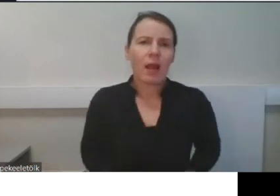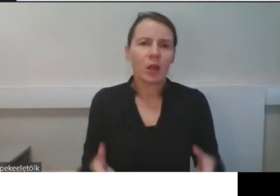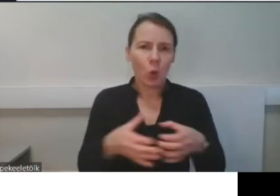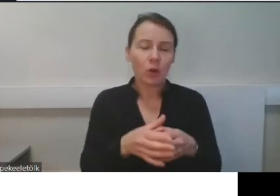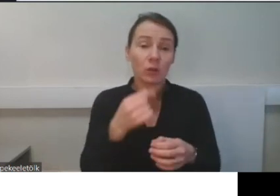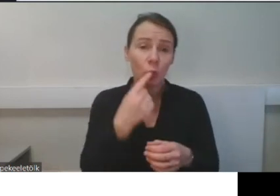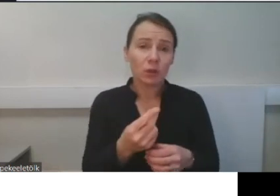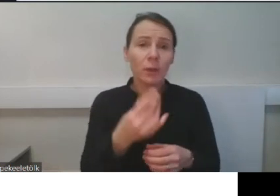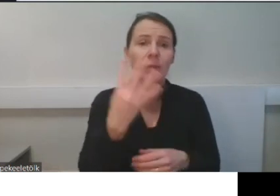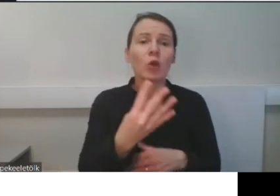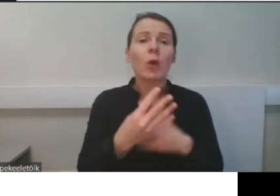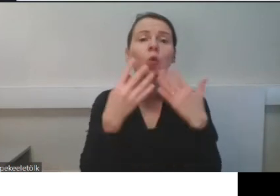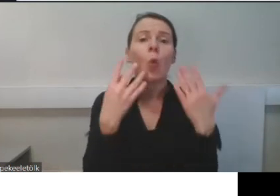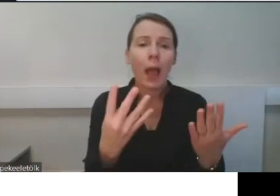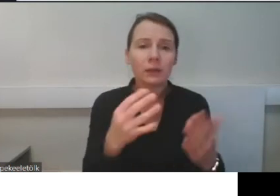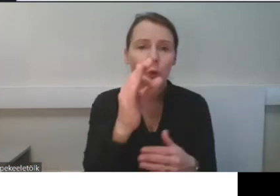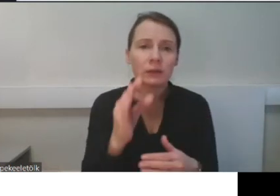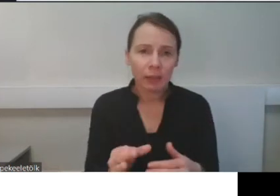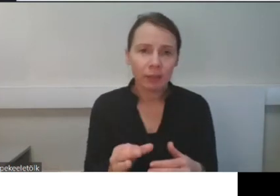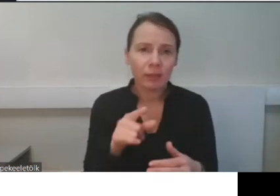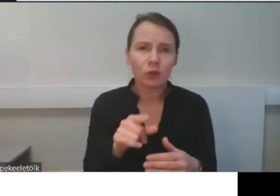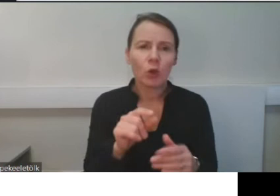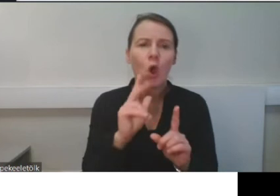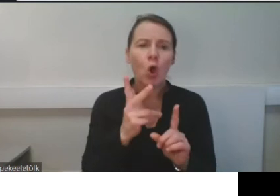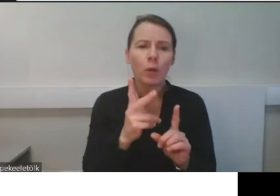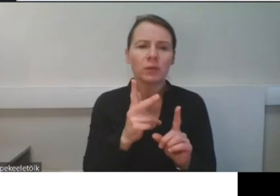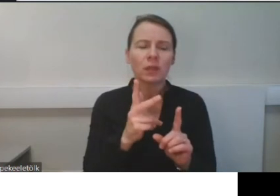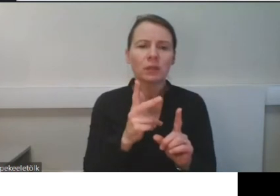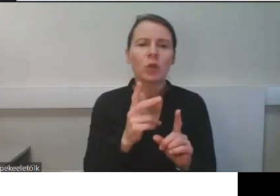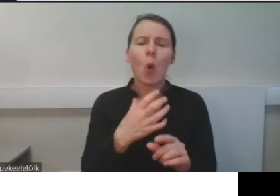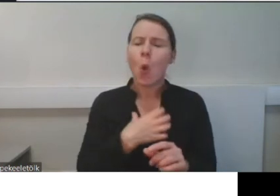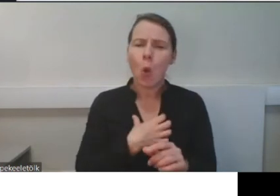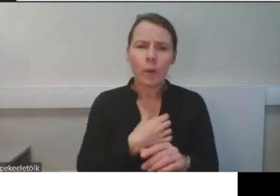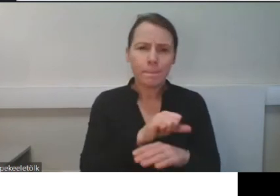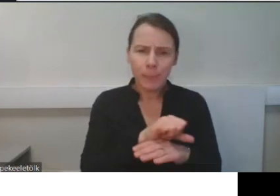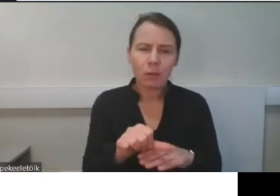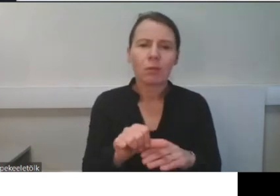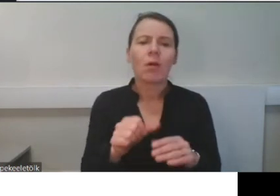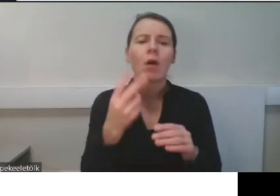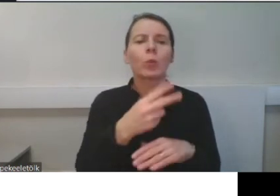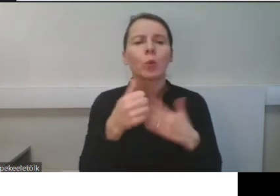tegevuspiiranguga inimestest, et siis cirka 25% tegevuspiiranguga inimestest ei ole